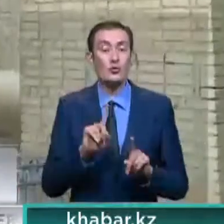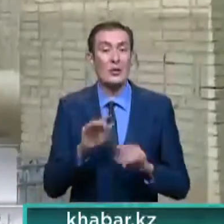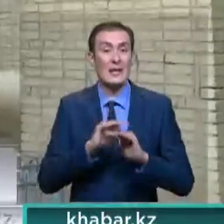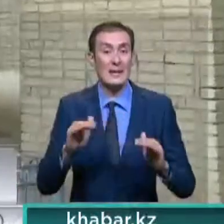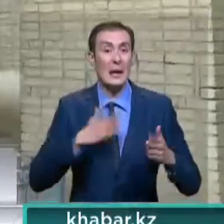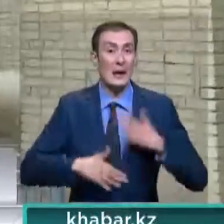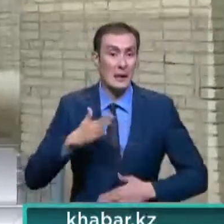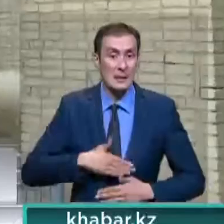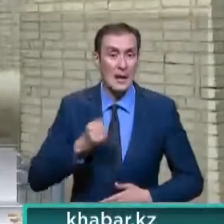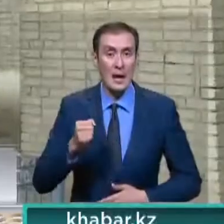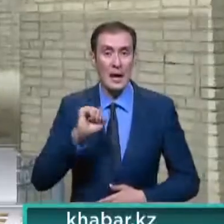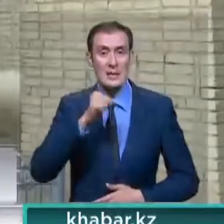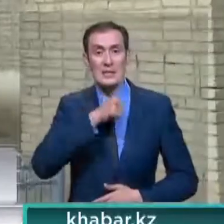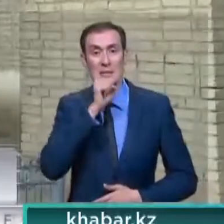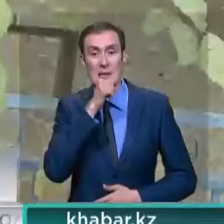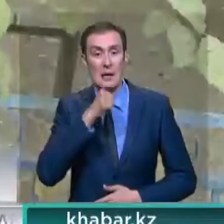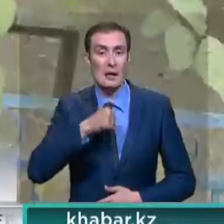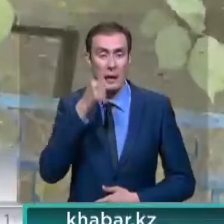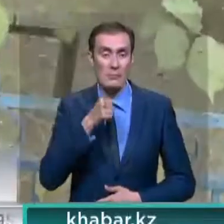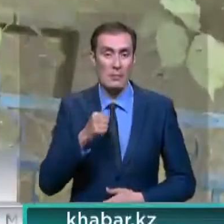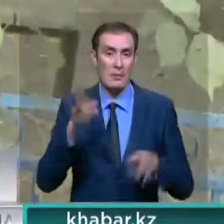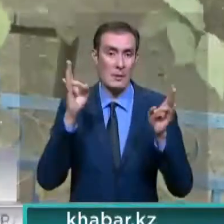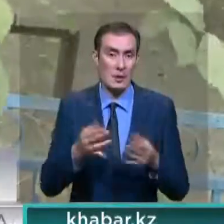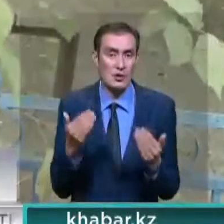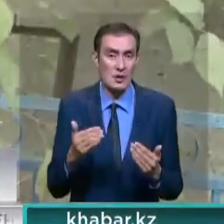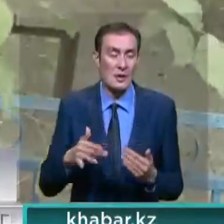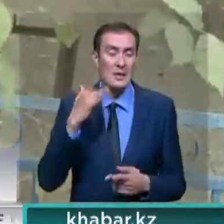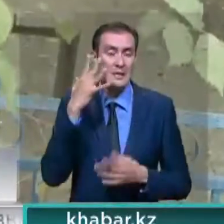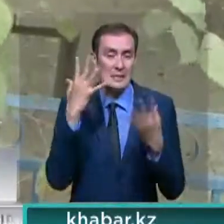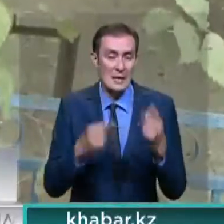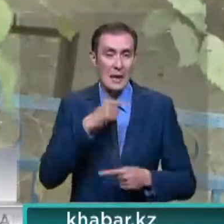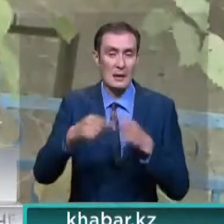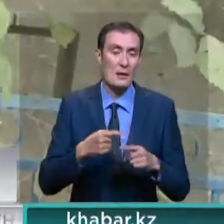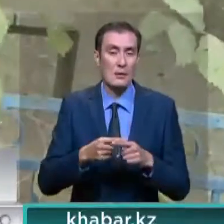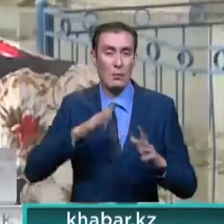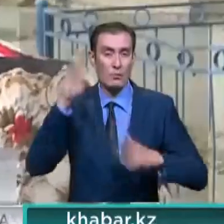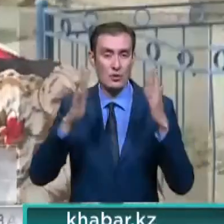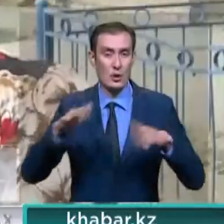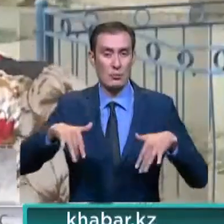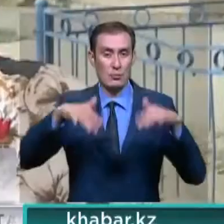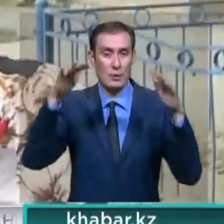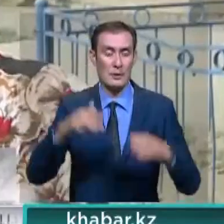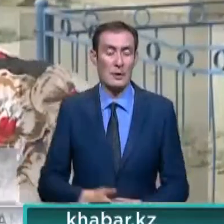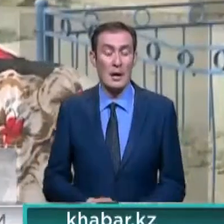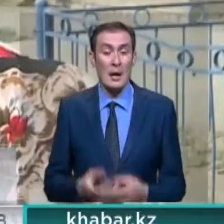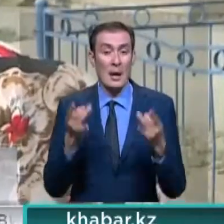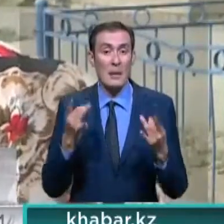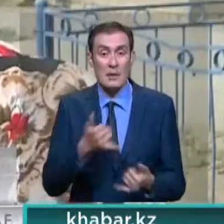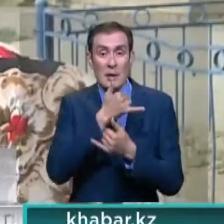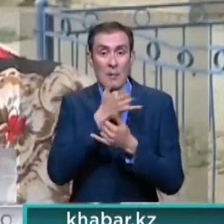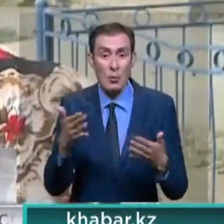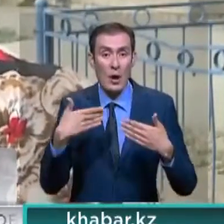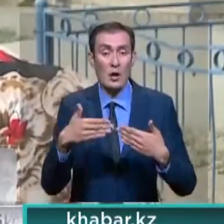детей радость, старшему поколению оказалось на беду. Во дворе теперь целый день песчаные бури. Элементарно не могу открыть